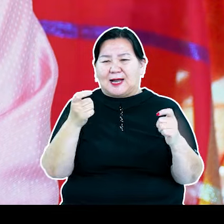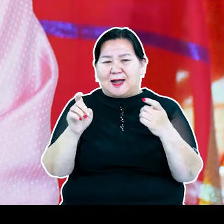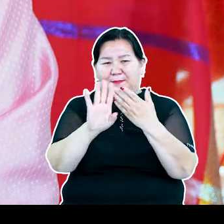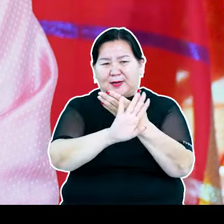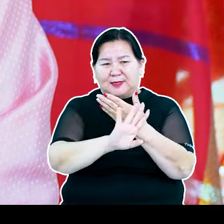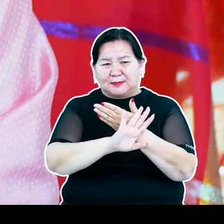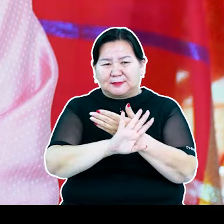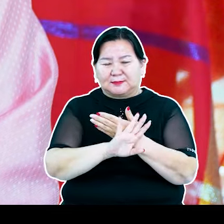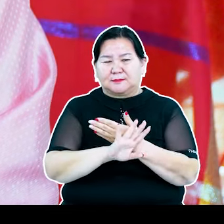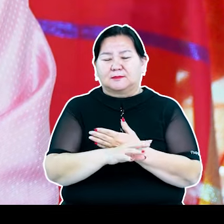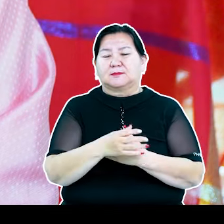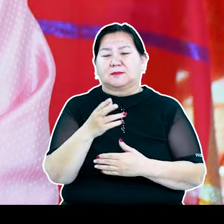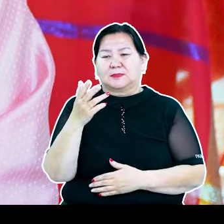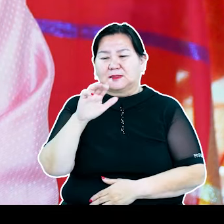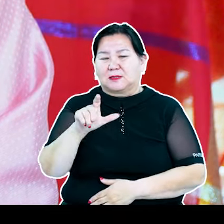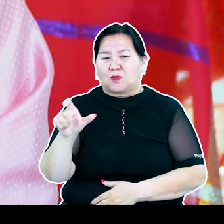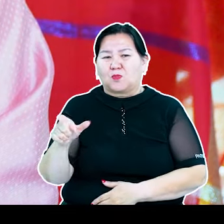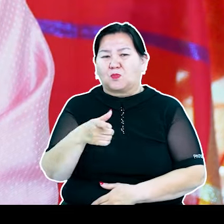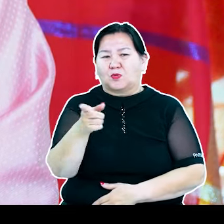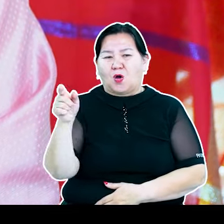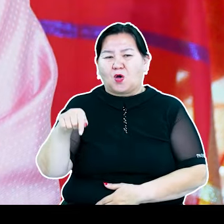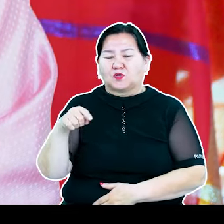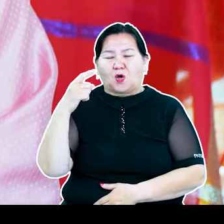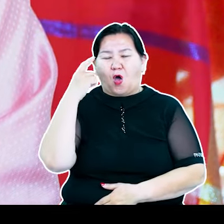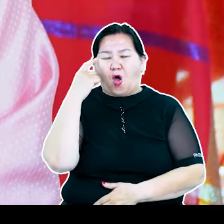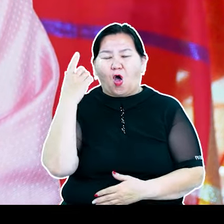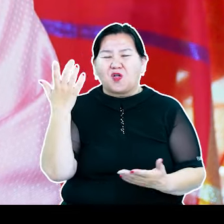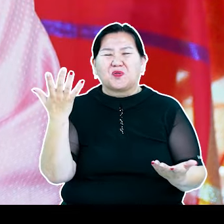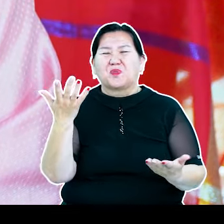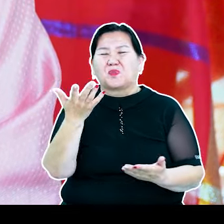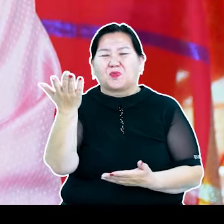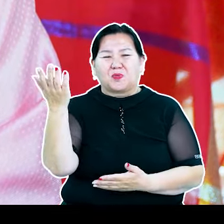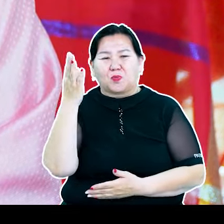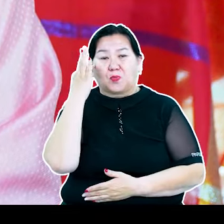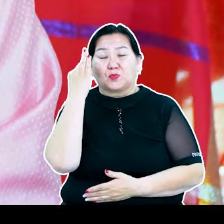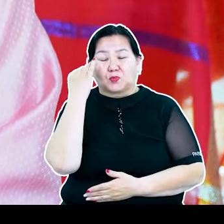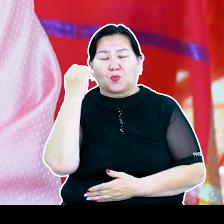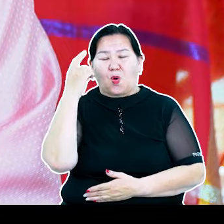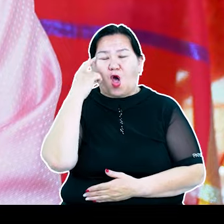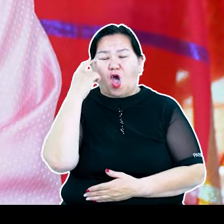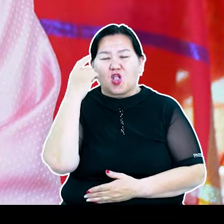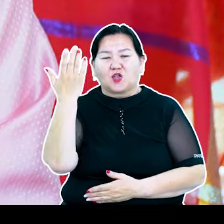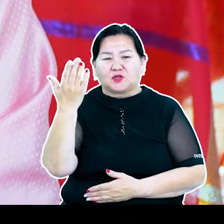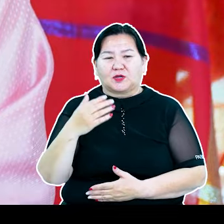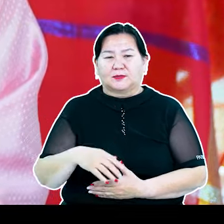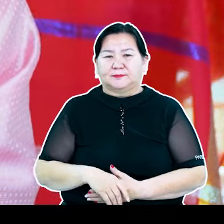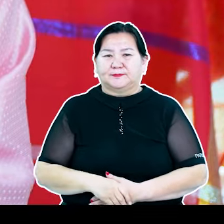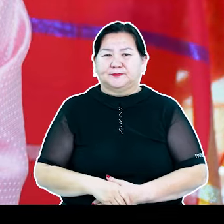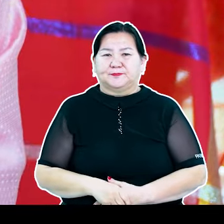дээ. Цаад хүмүүс чинь одоохондоо ойлгохгүй ч удахгүй ойлгоно.